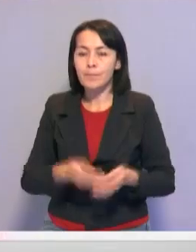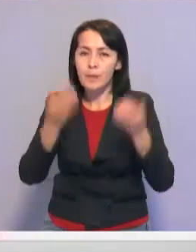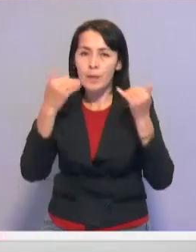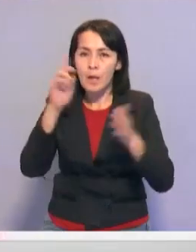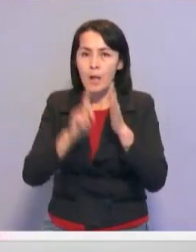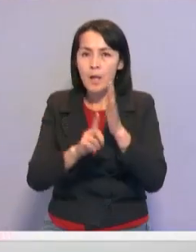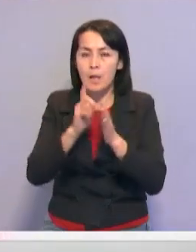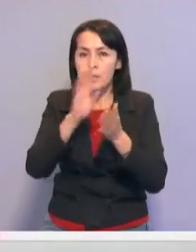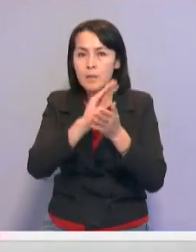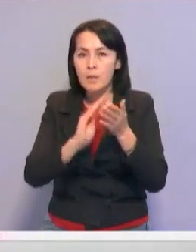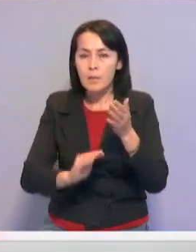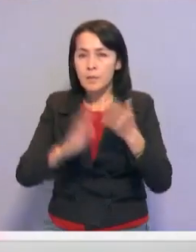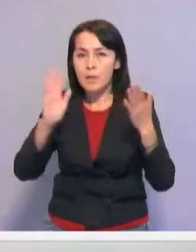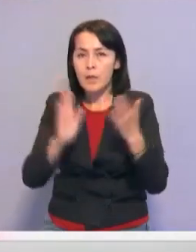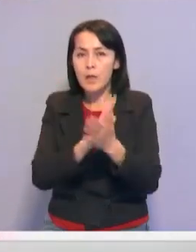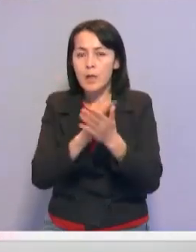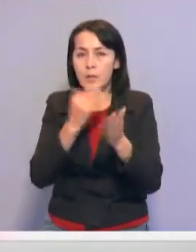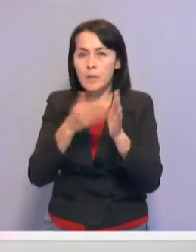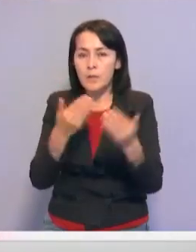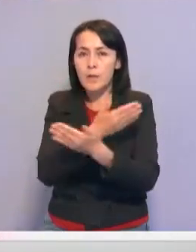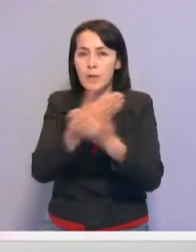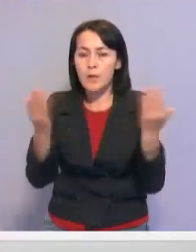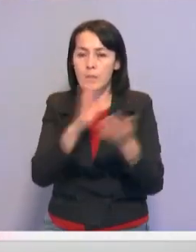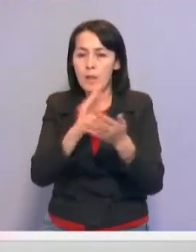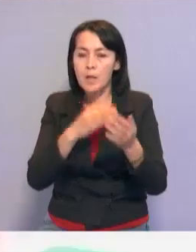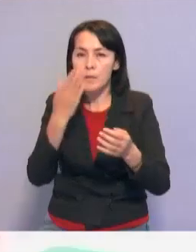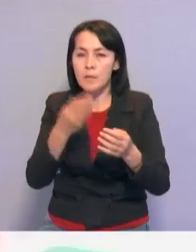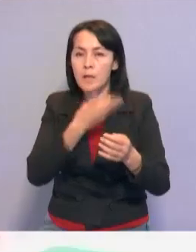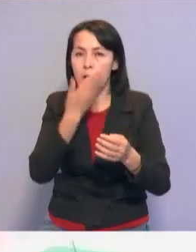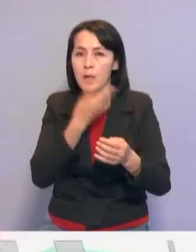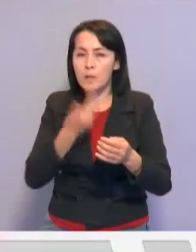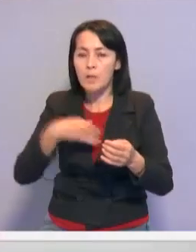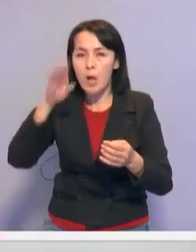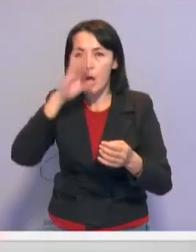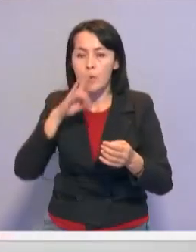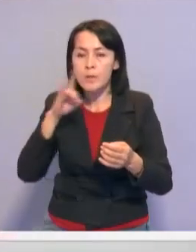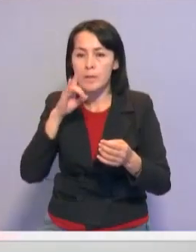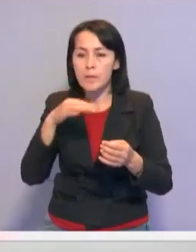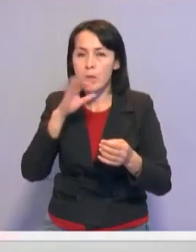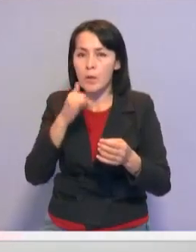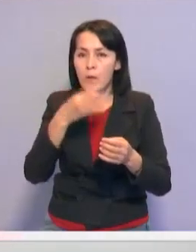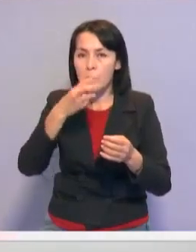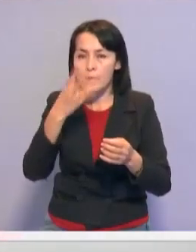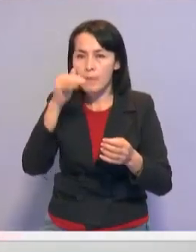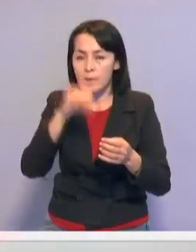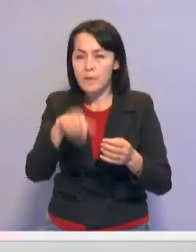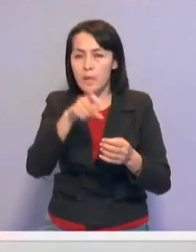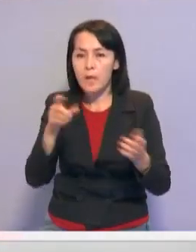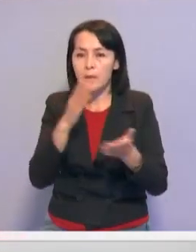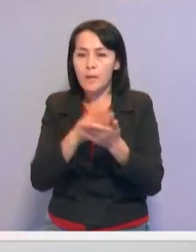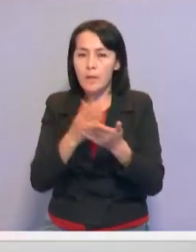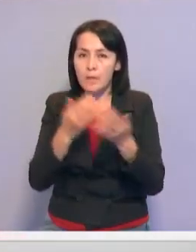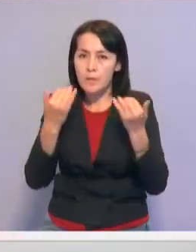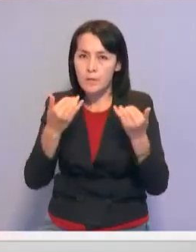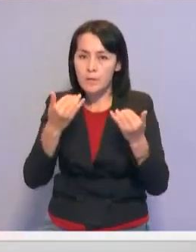Сегодня начинается подписка на печатные издания. Приглашаем всех подписаться на газету. Читайте наш «Оңтүстік Казахстан». У нас 35 тысяч подписчиков, и мы не